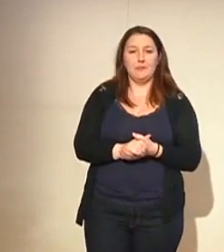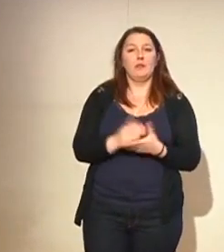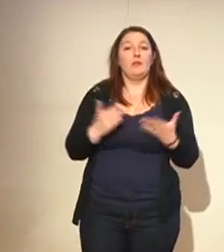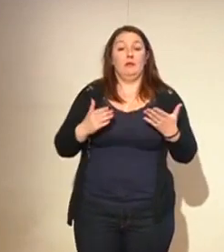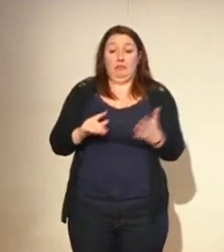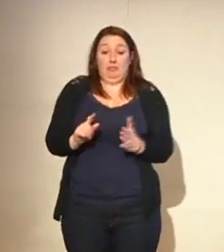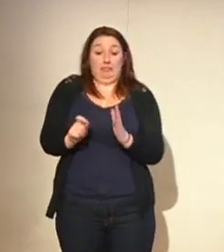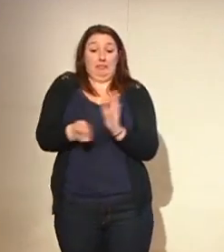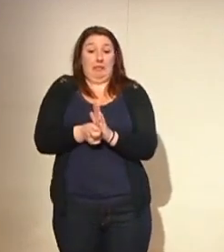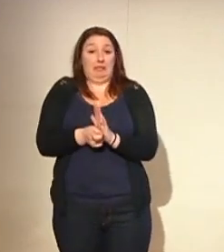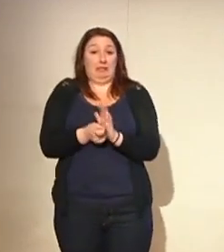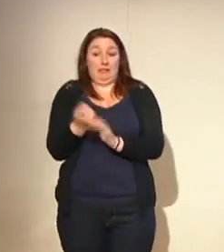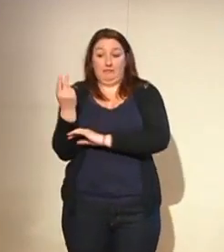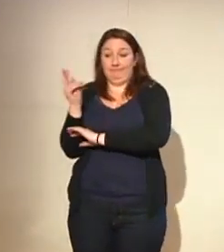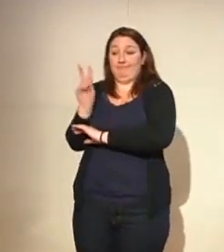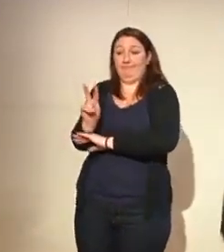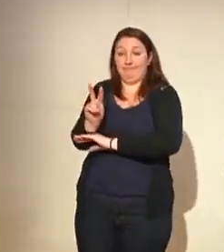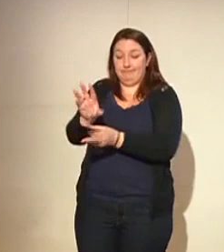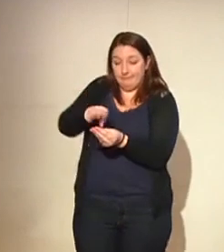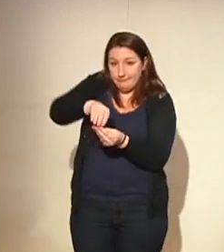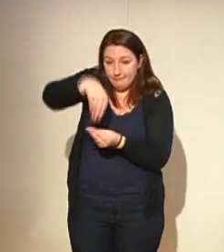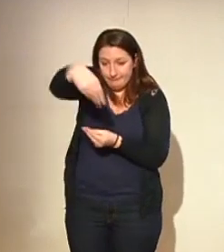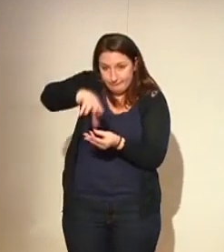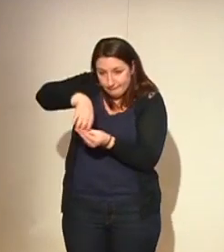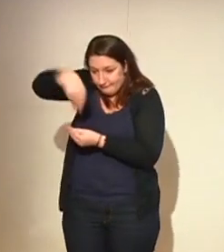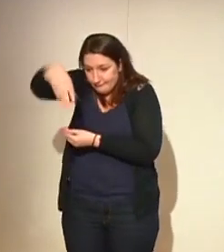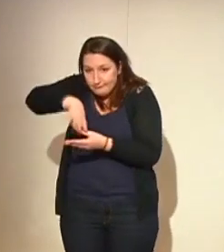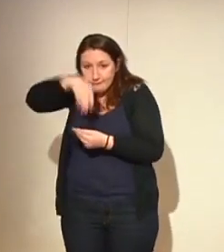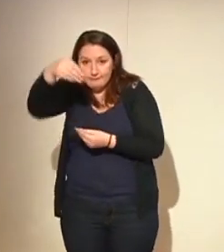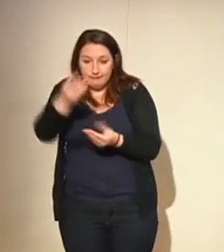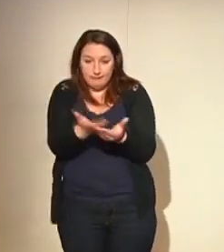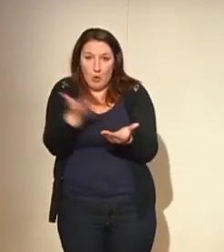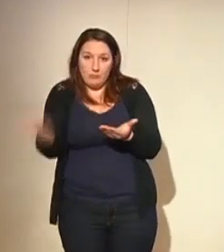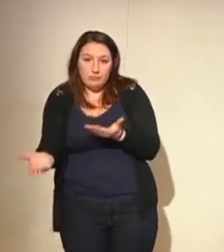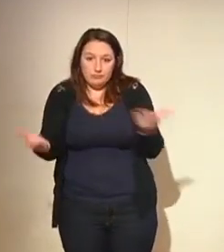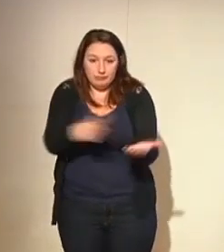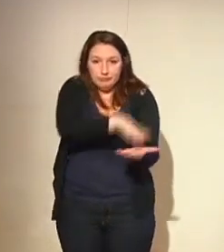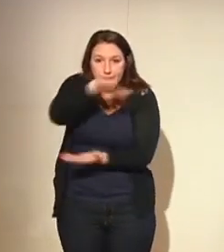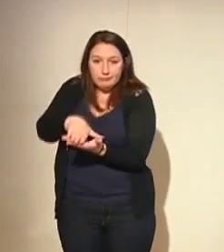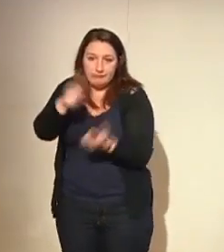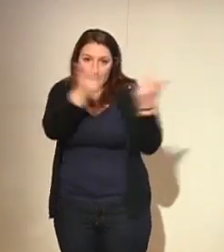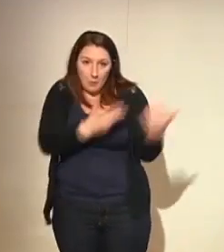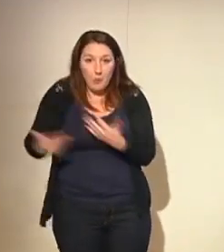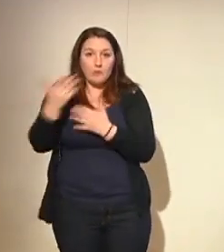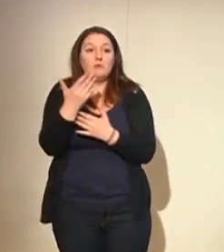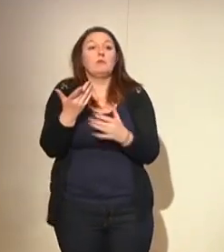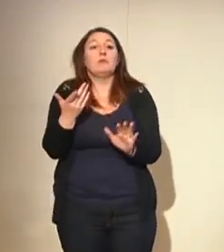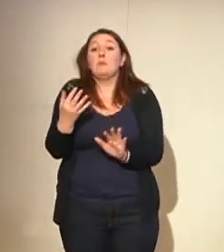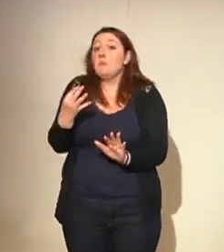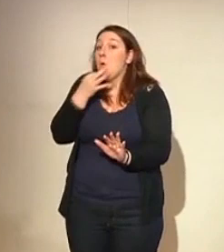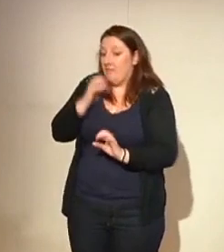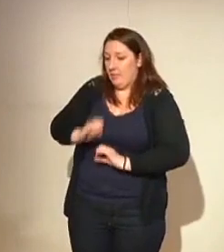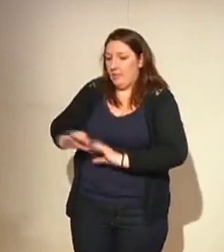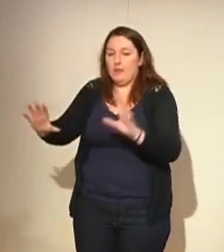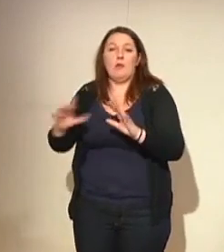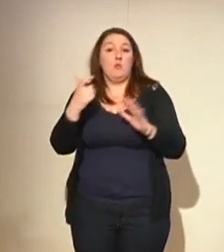pendant que le scrutin est dépouillé nous nous pouvons passer à délibération